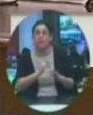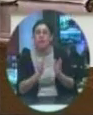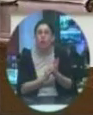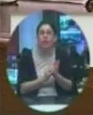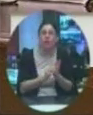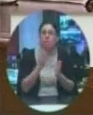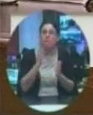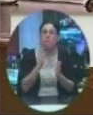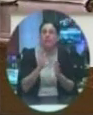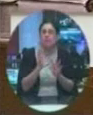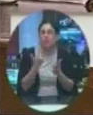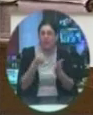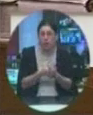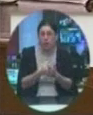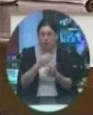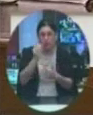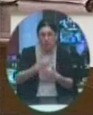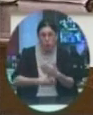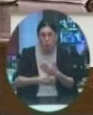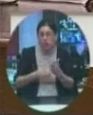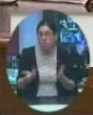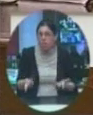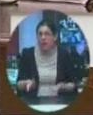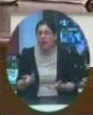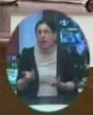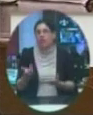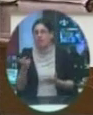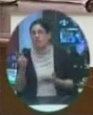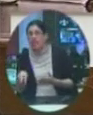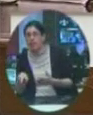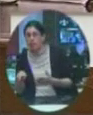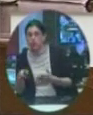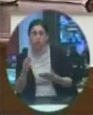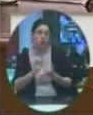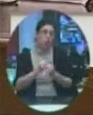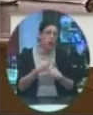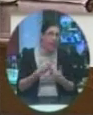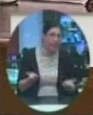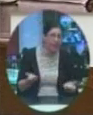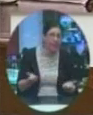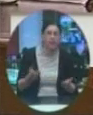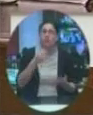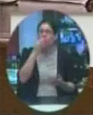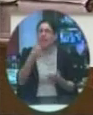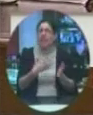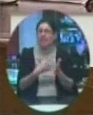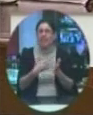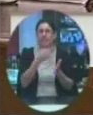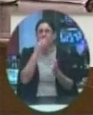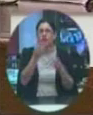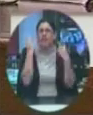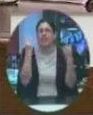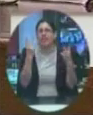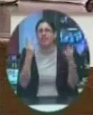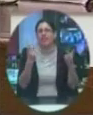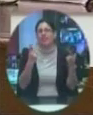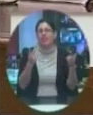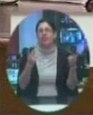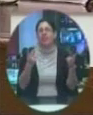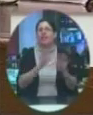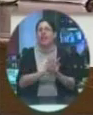של הדוחות שהם מוציאים? בסדר, יש שיניים, אין שיניים. שאלת התחקיר היא שאלה בעיניי קריטית. זה שאין